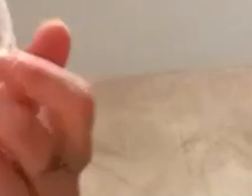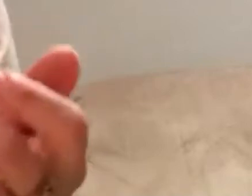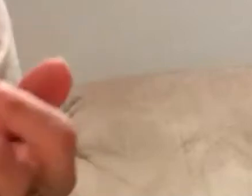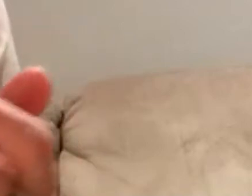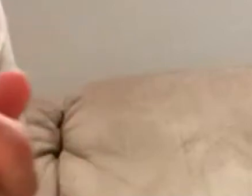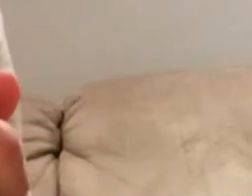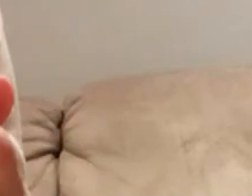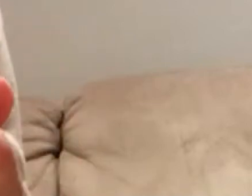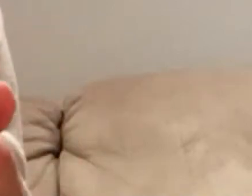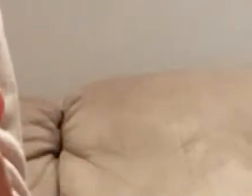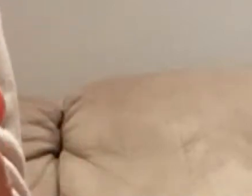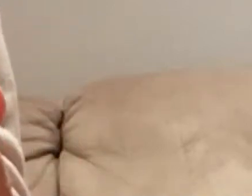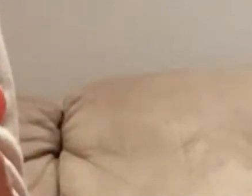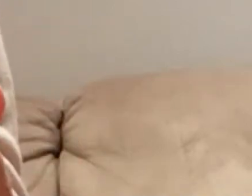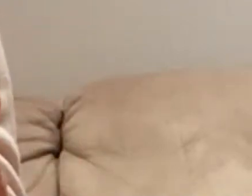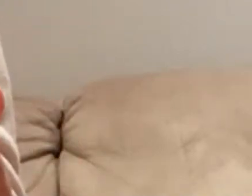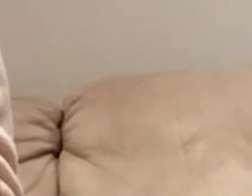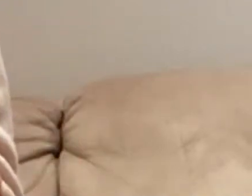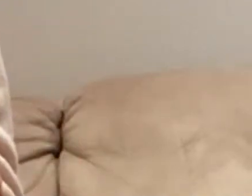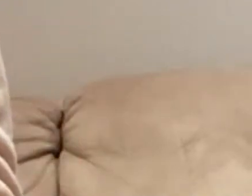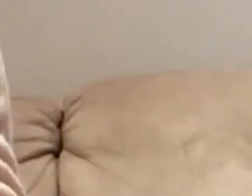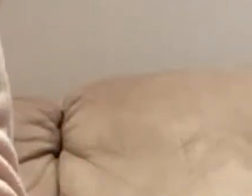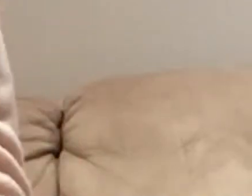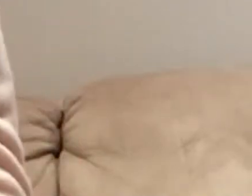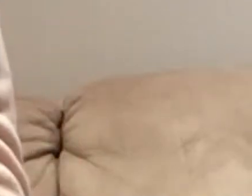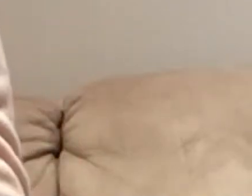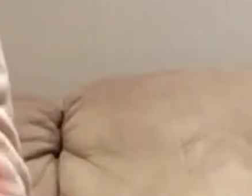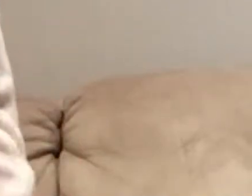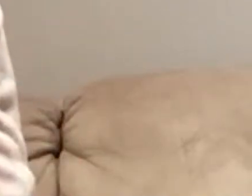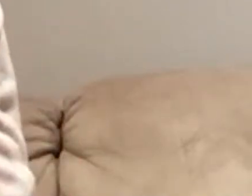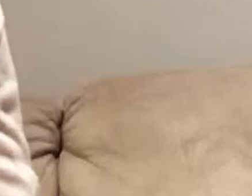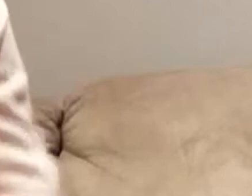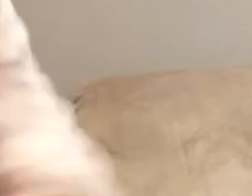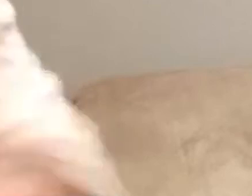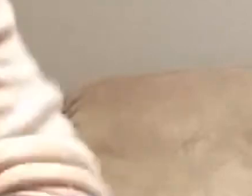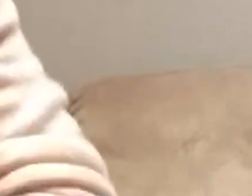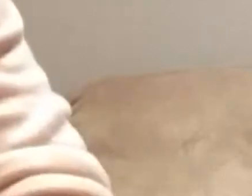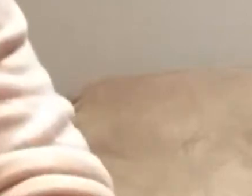évidemment tomber les tabous, tomber les appréhensions.